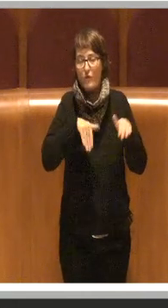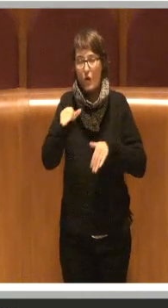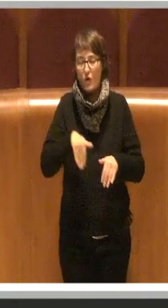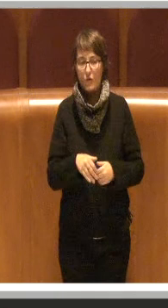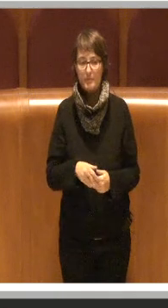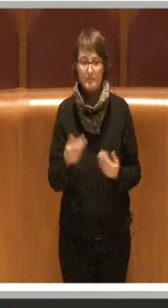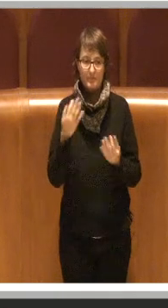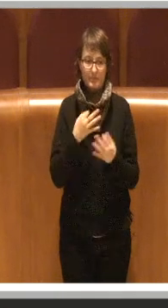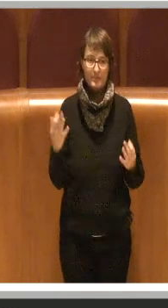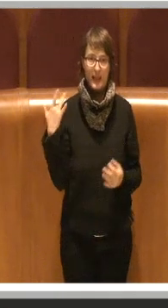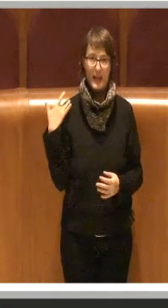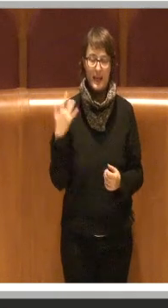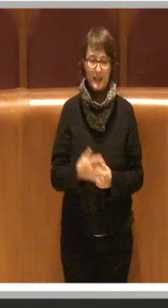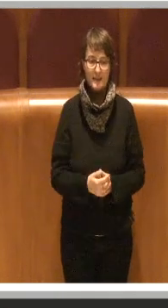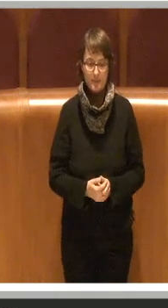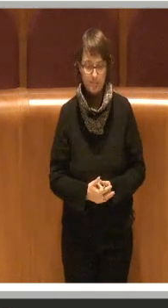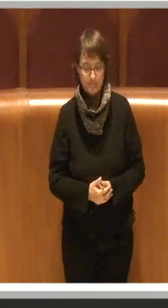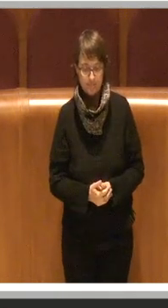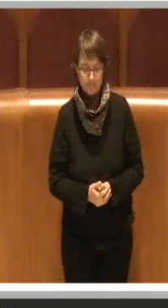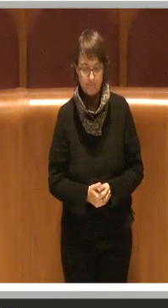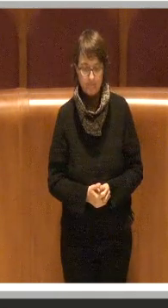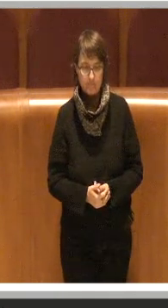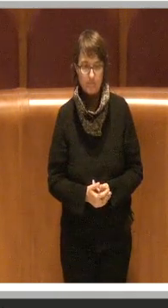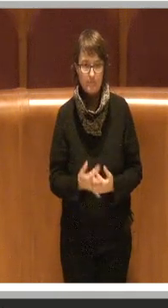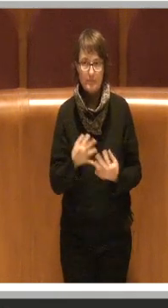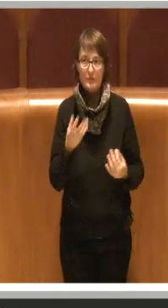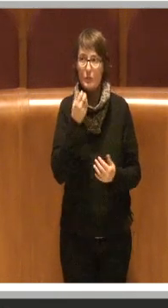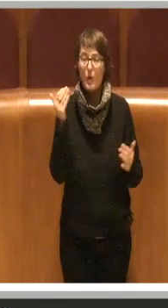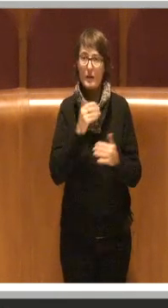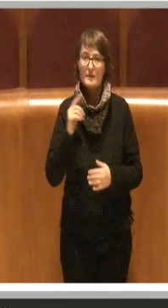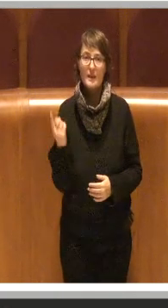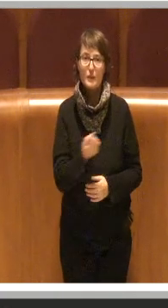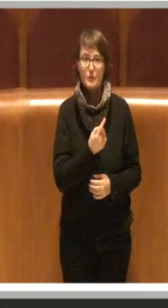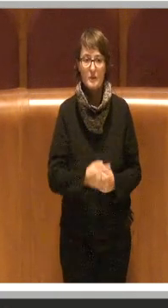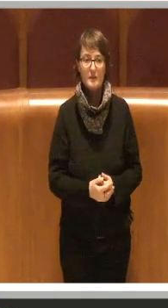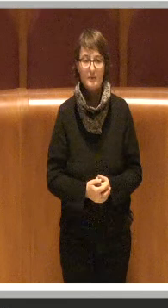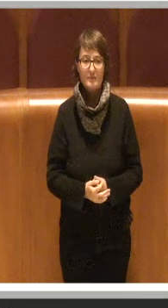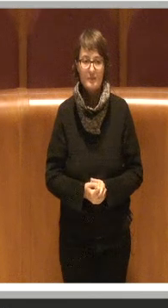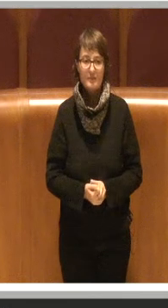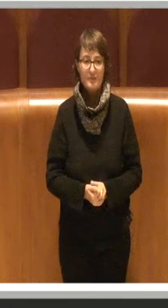Va benissimo, grazie. Bene, grazie. Buonasera a tutti. Buonasera.